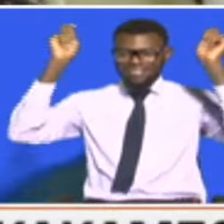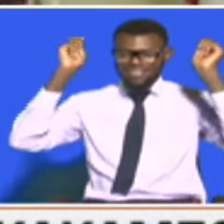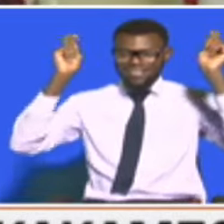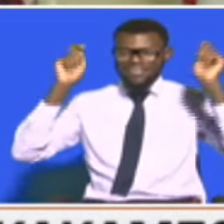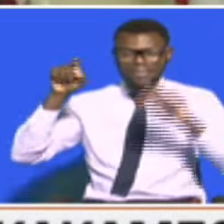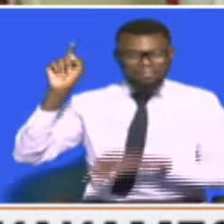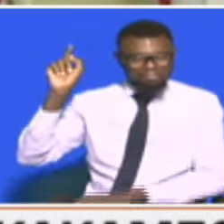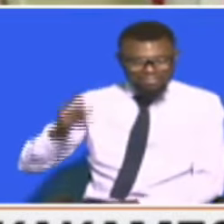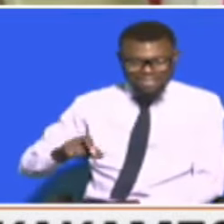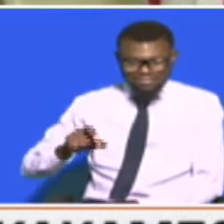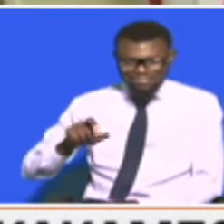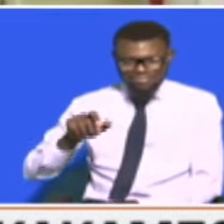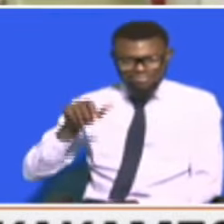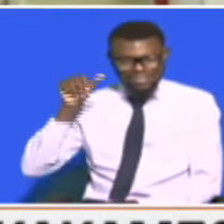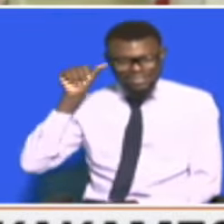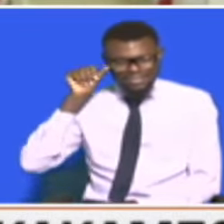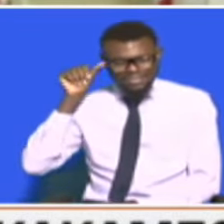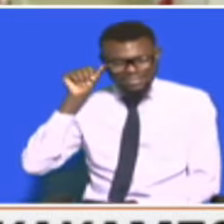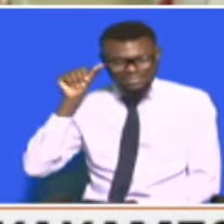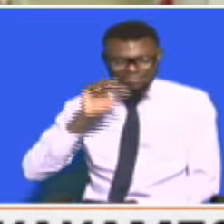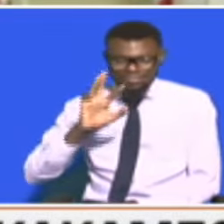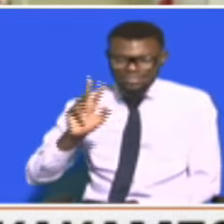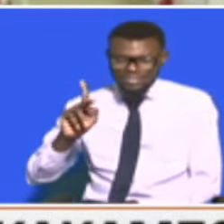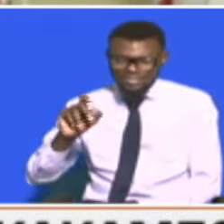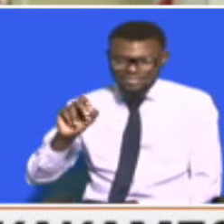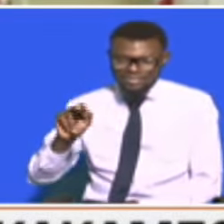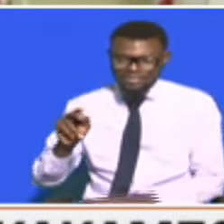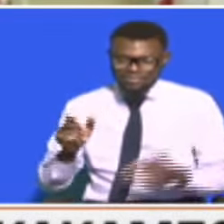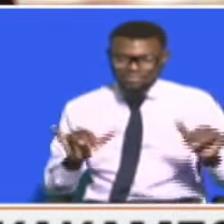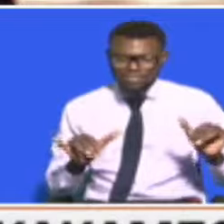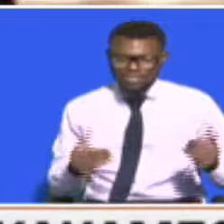Alan Ochanda, KTN News.